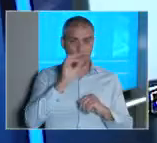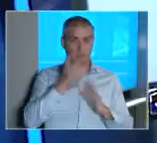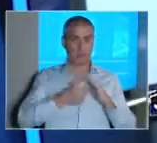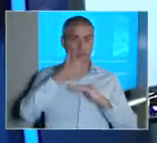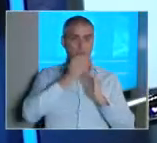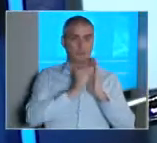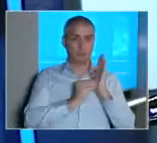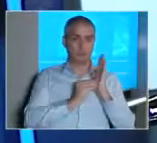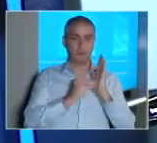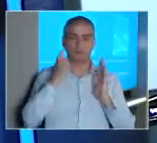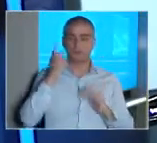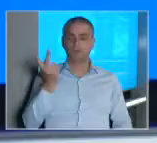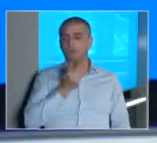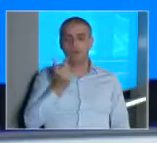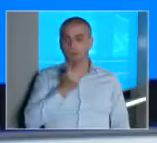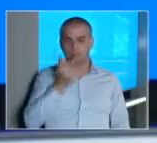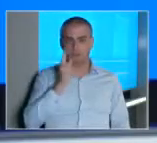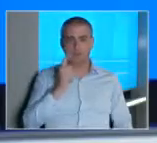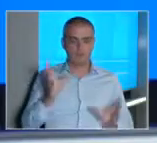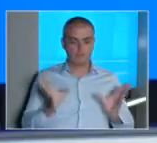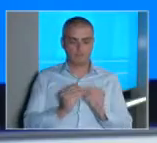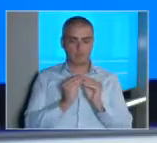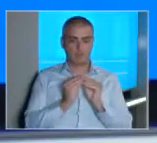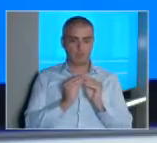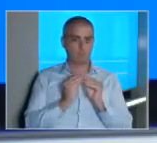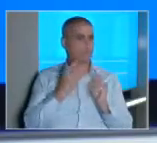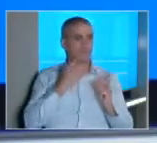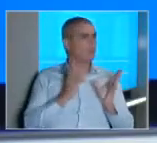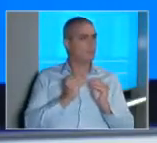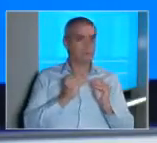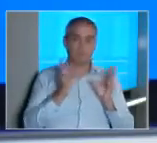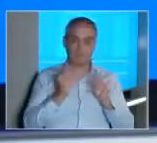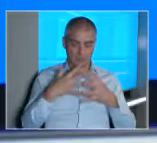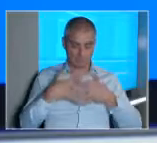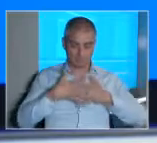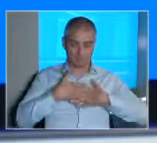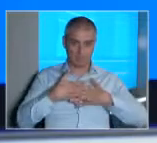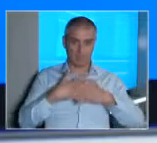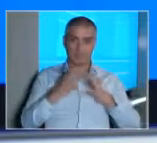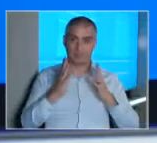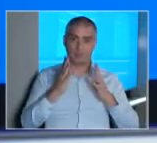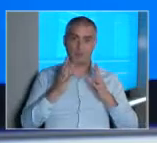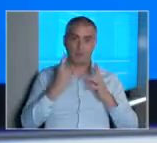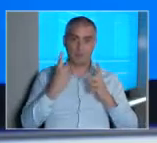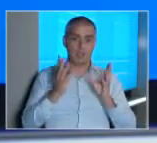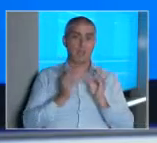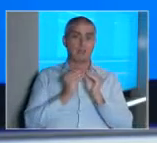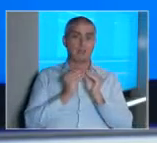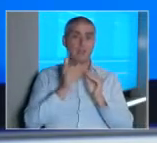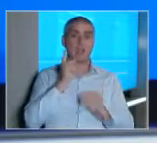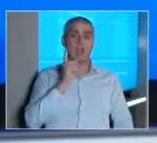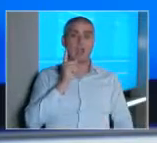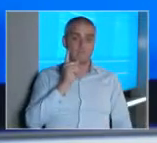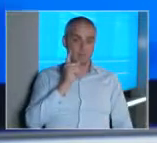ראשות הרשימה? אני חושב ששניהם צריכים, אני חושב שצריכים לרוץ ביחד. מה זה ביחד? אני חושב, ביחד. ברוטציה. לא, לא, לא, אחד עם השני,